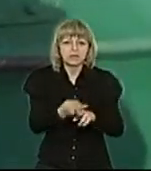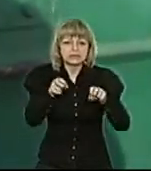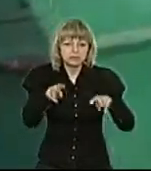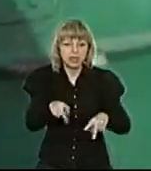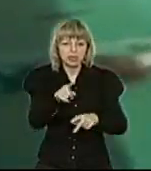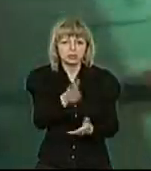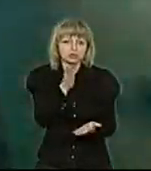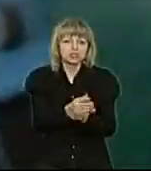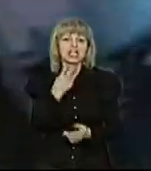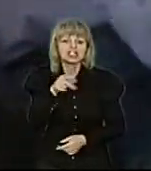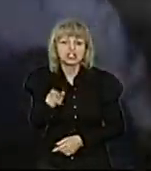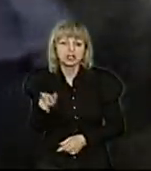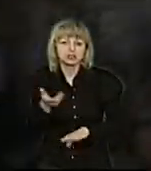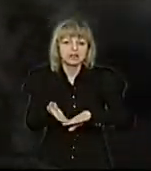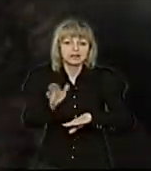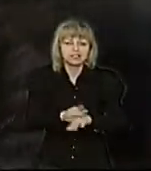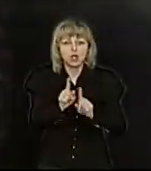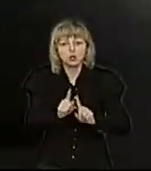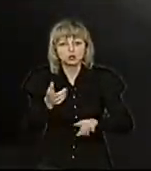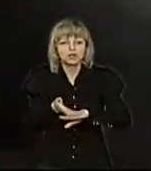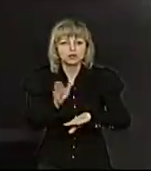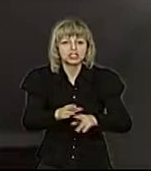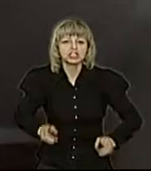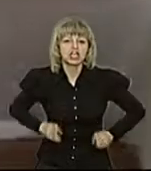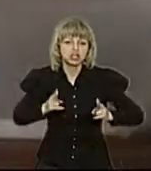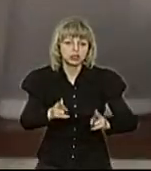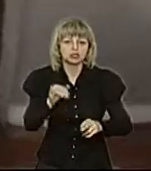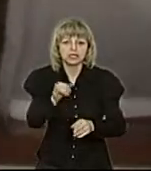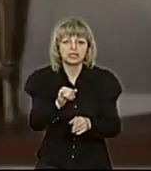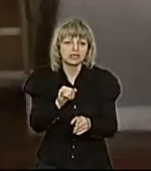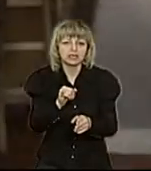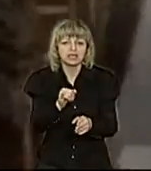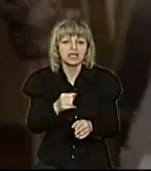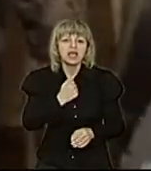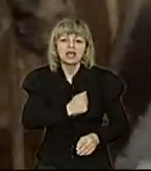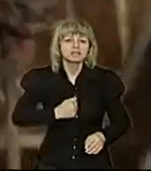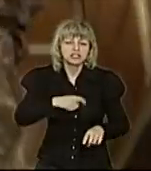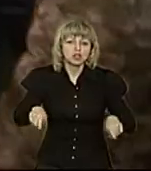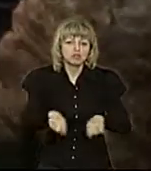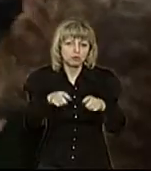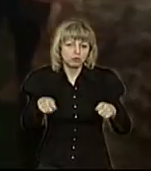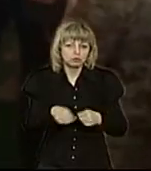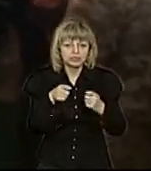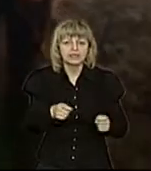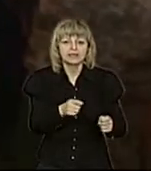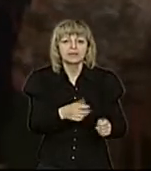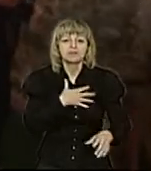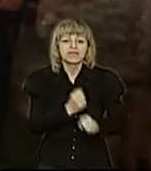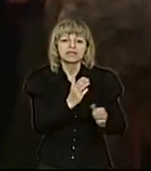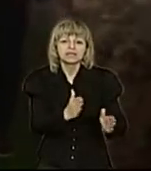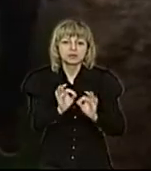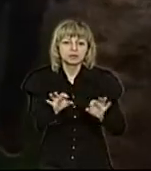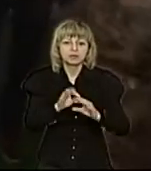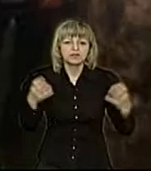Тут утримуються засуджені за тяжкі та особливо тяжкі злочини і злісні порушники тюремної дисципліни, розповів начальник